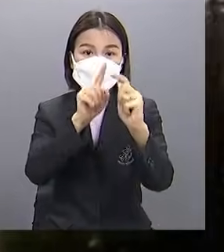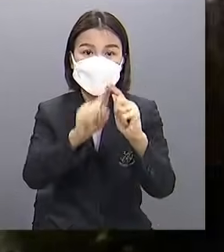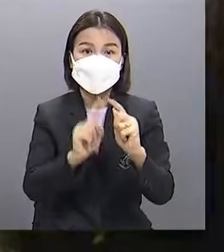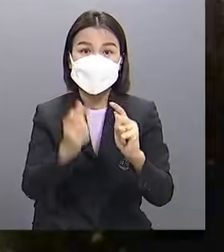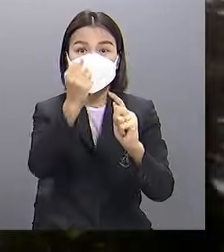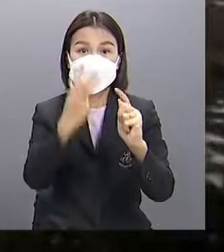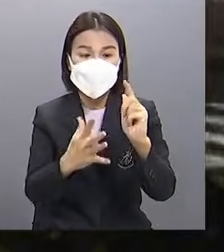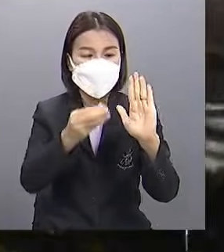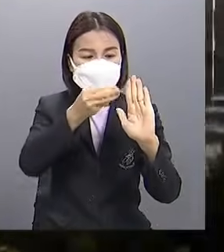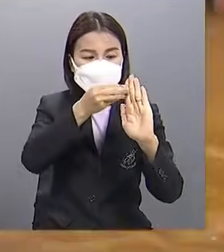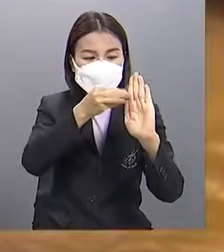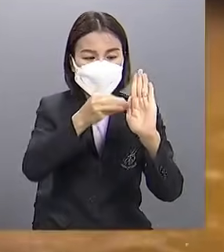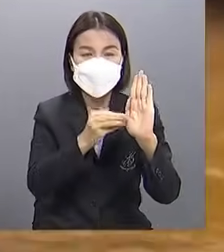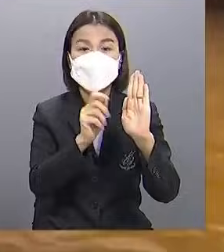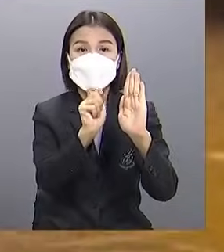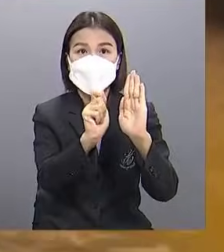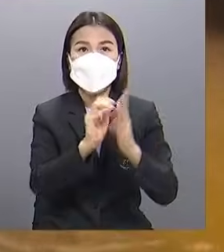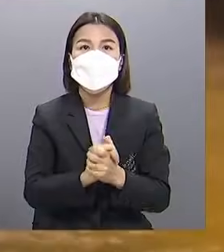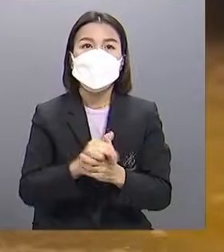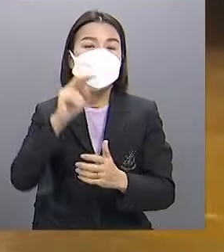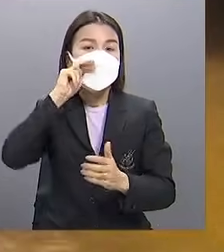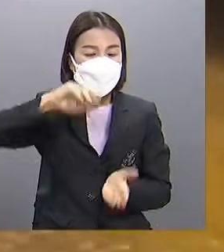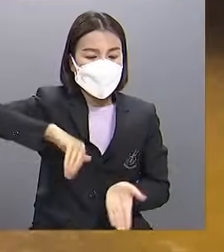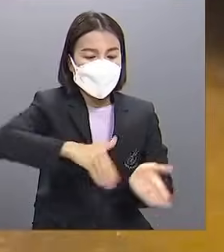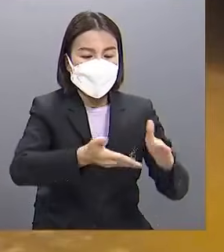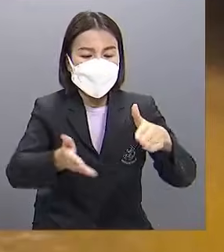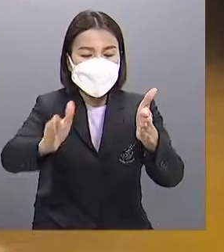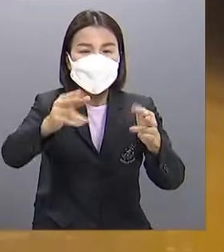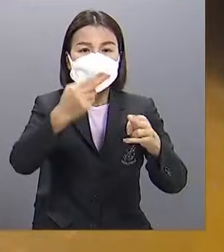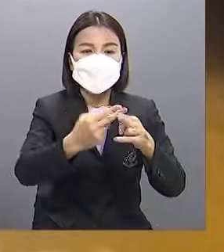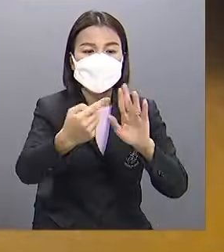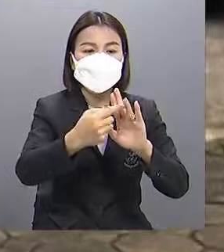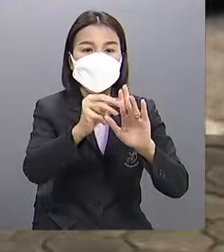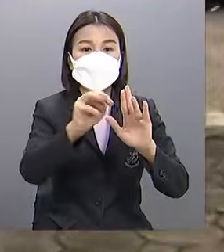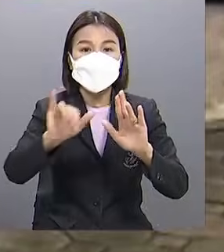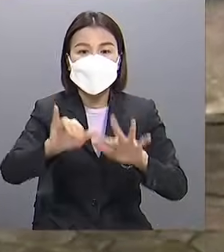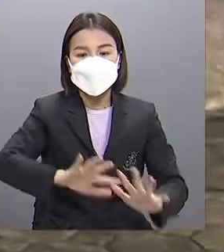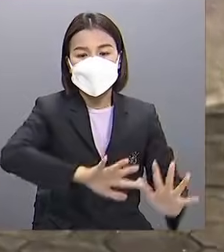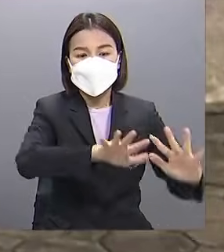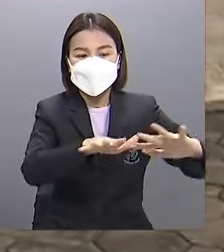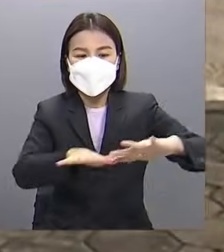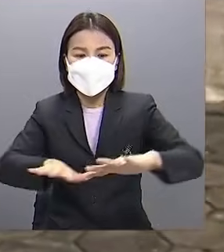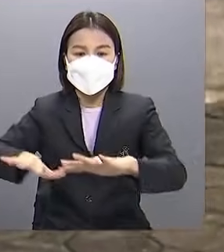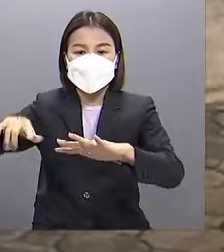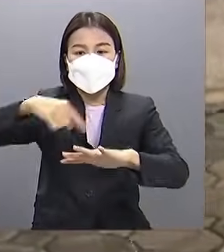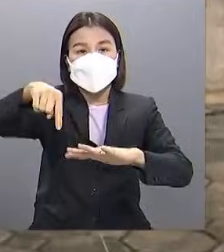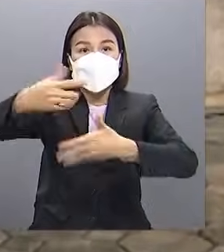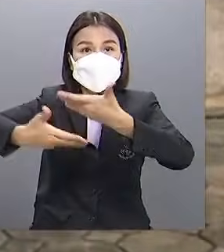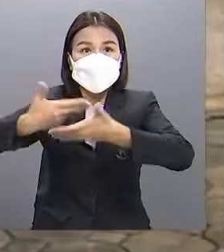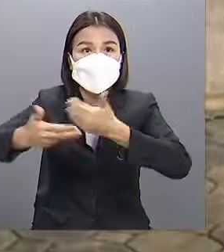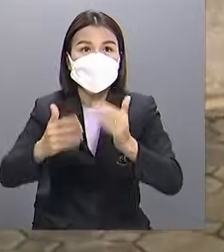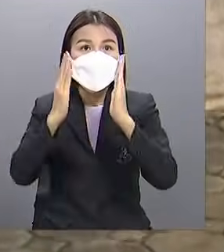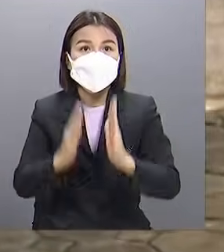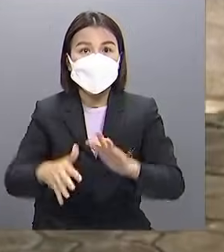แม่น้ำเมยล้นตลิ่งท่วมตลาดริมเมยและเกาะกลางแม่น้ำชาวบ้านพากันหนีตายนับร้อยชีวิ